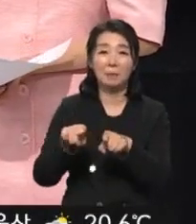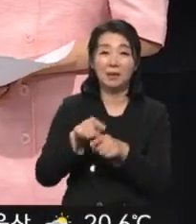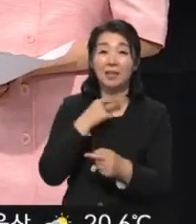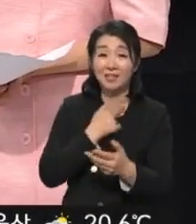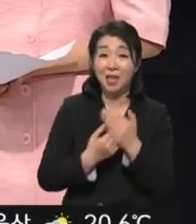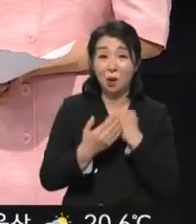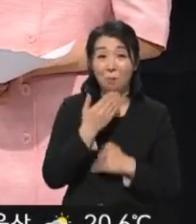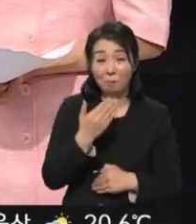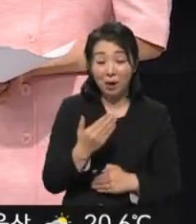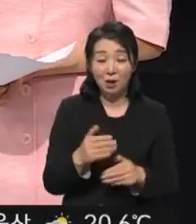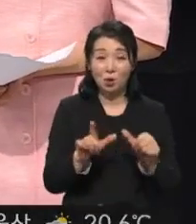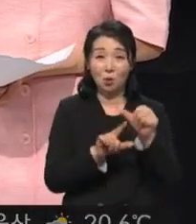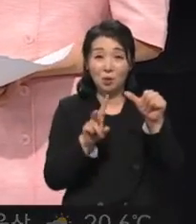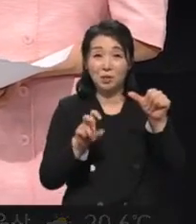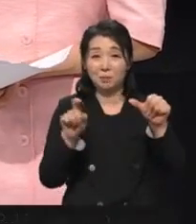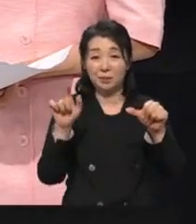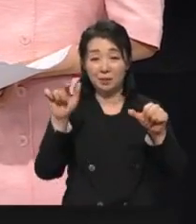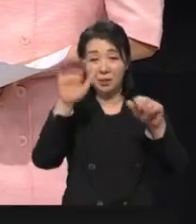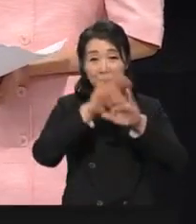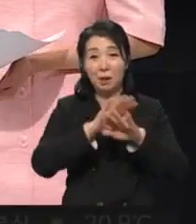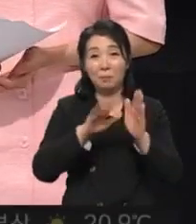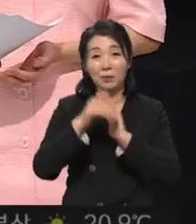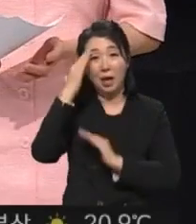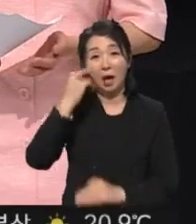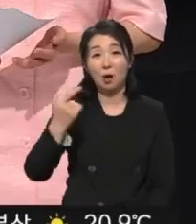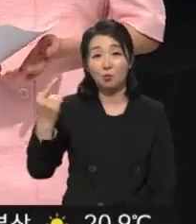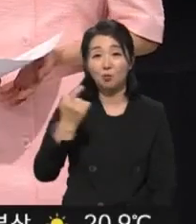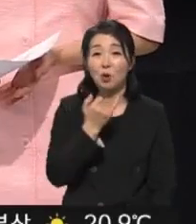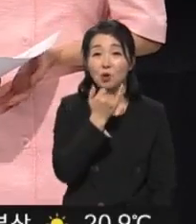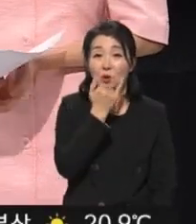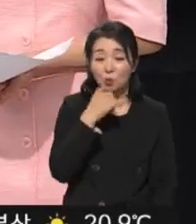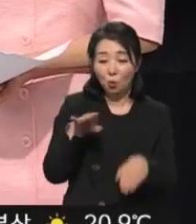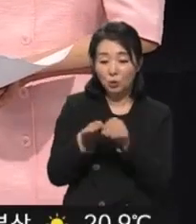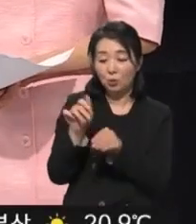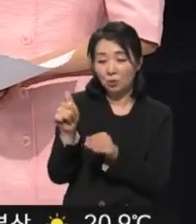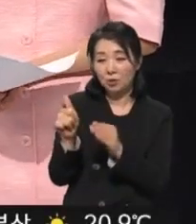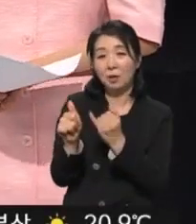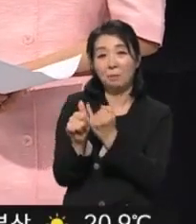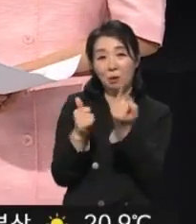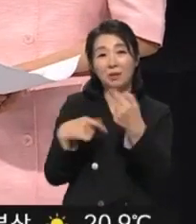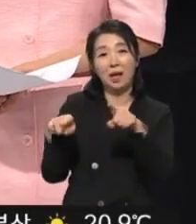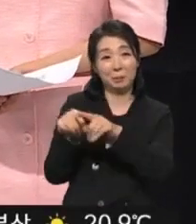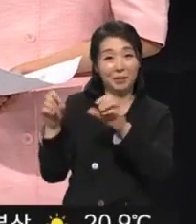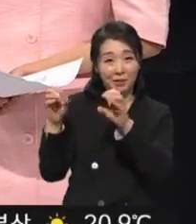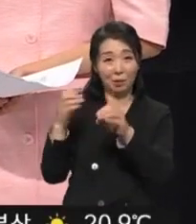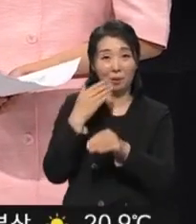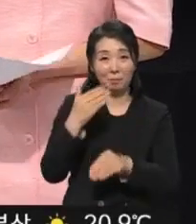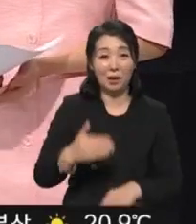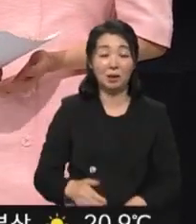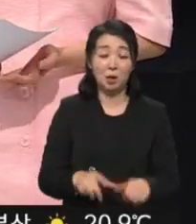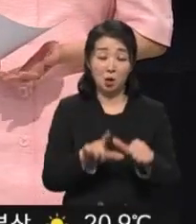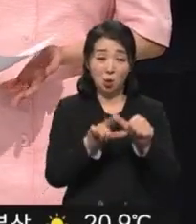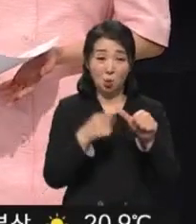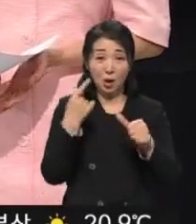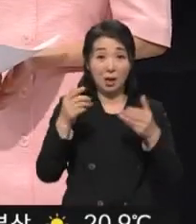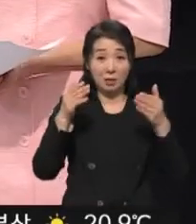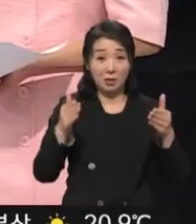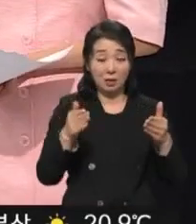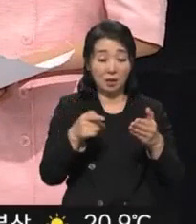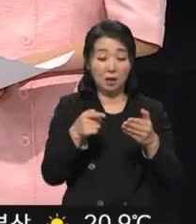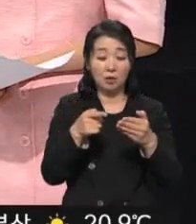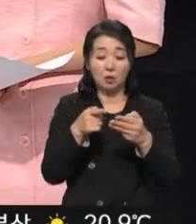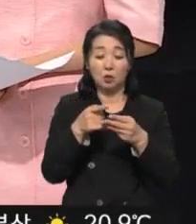체험을, 21일 저녁에는 한국을 찾은 독일 총리의 배우자와 한담도 진행했습니다. 최근 5월 한 달간